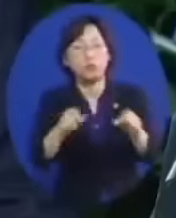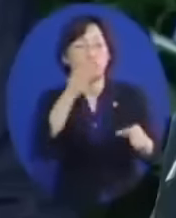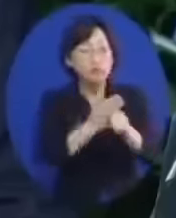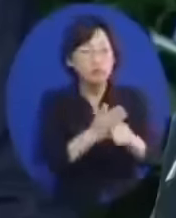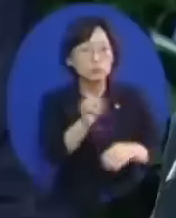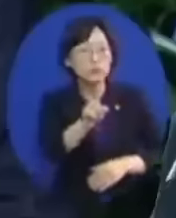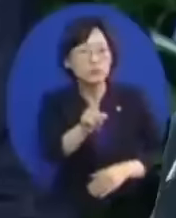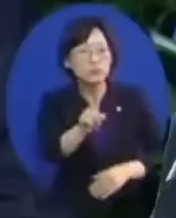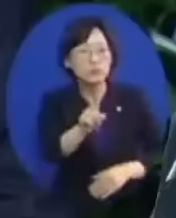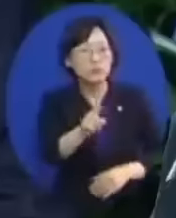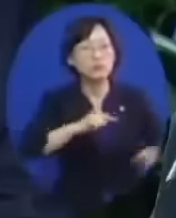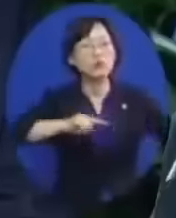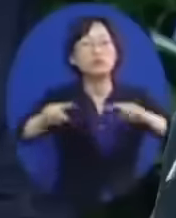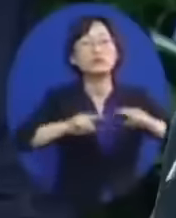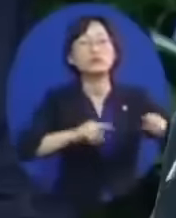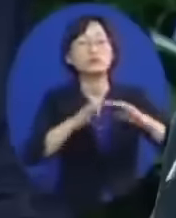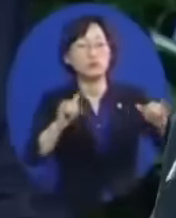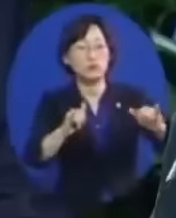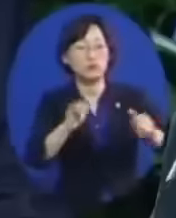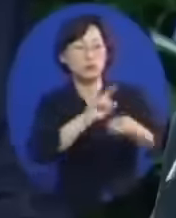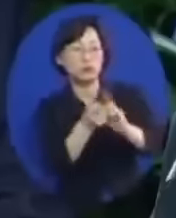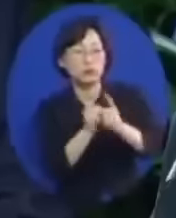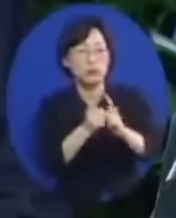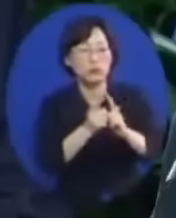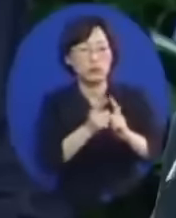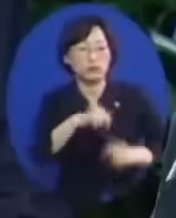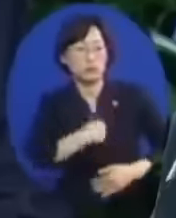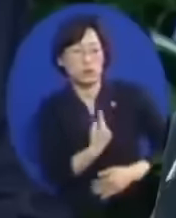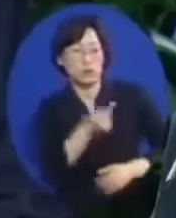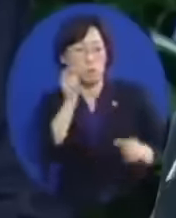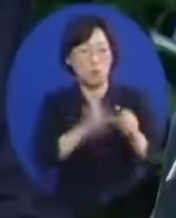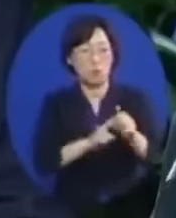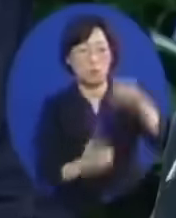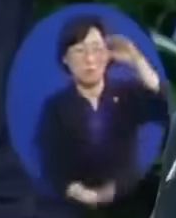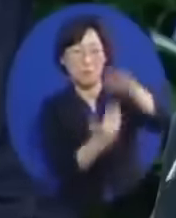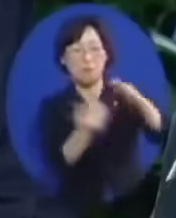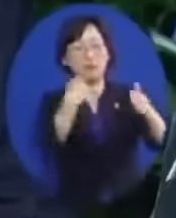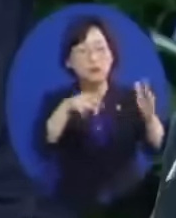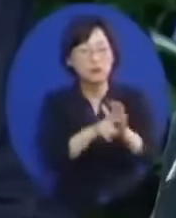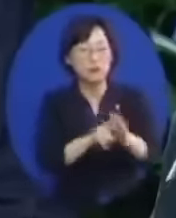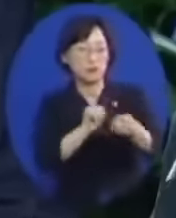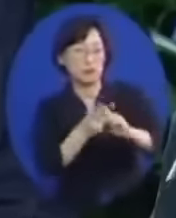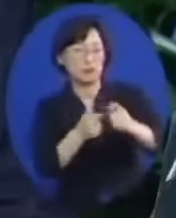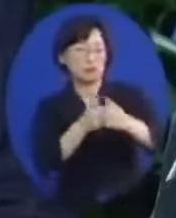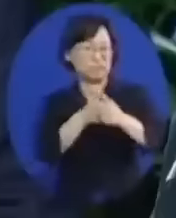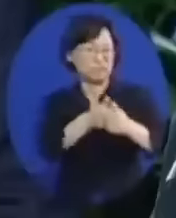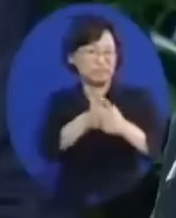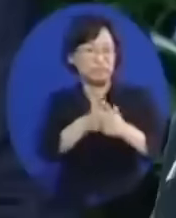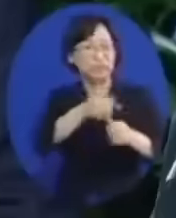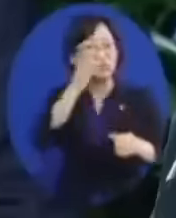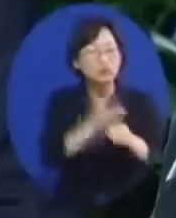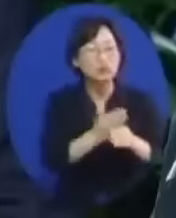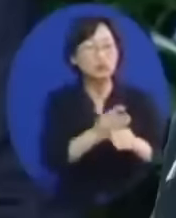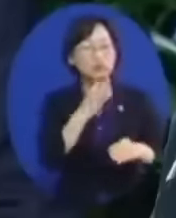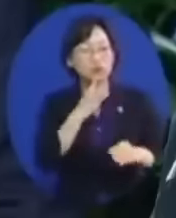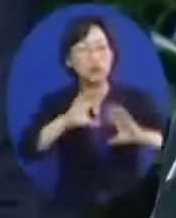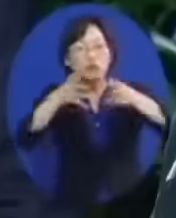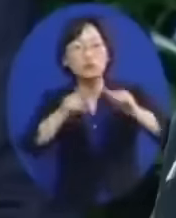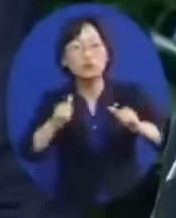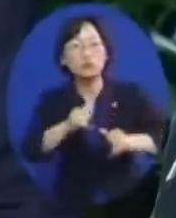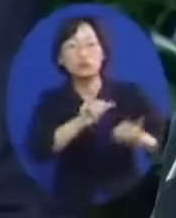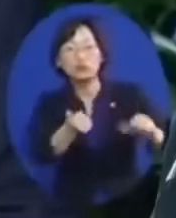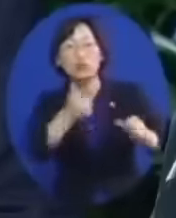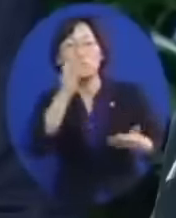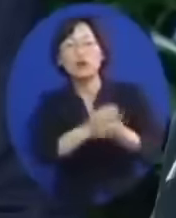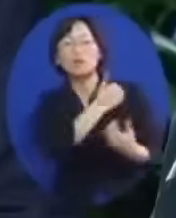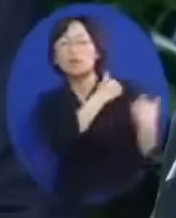것입니까? 정치적인 자기들의 목적을 달성하기 위해서 서로 밀고 땡기고 싸우고 국민들은 죽든 말든